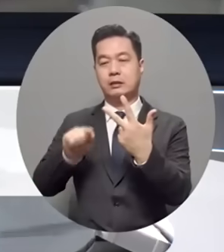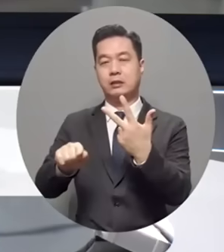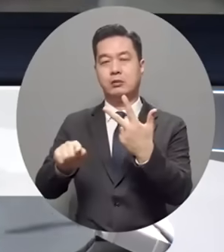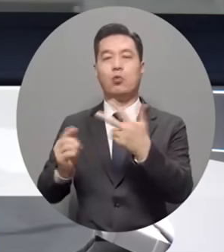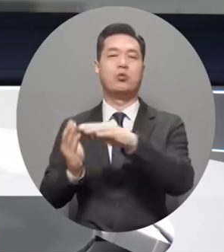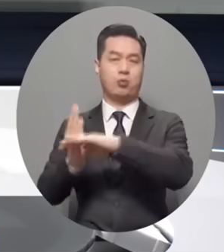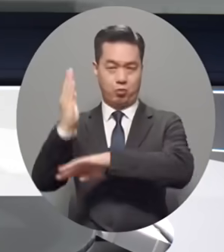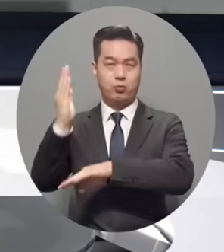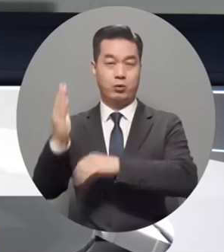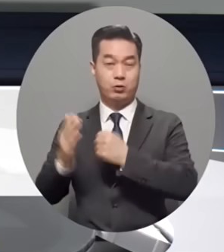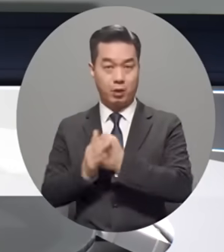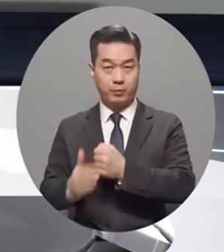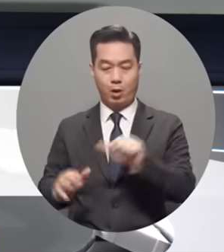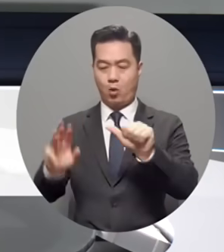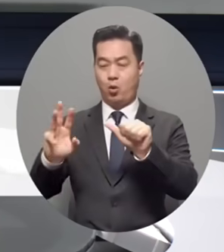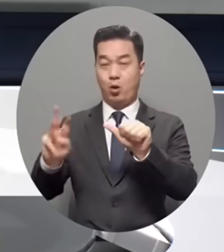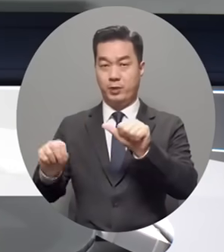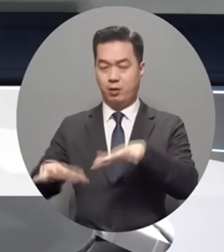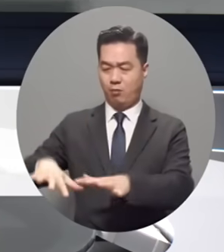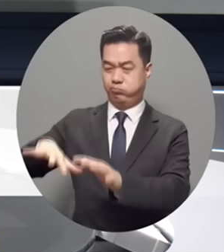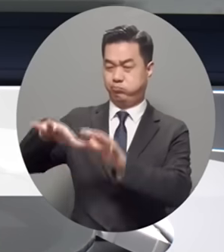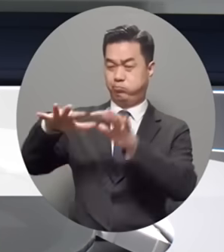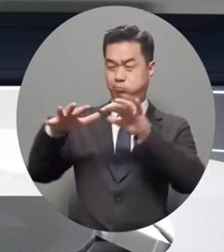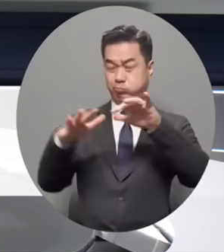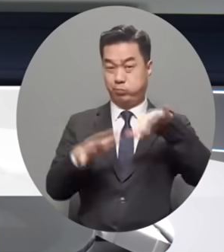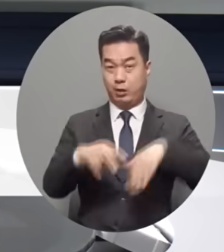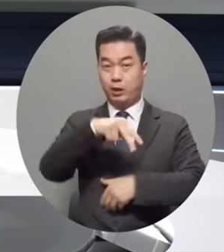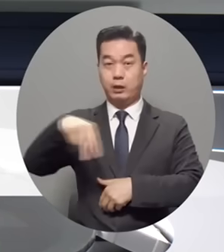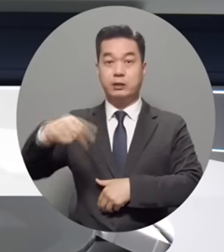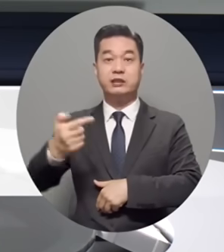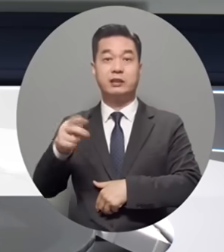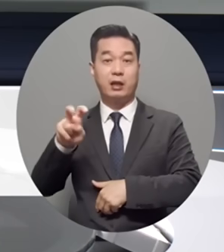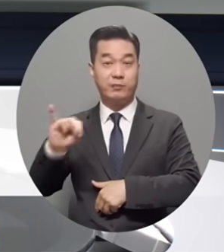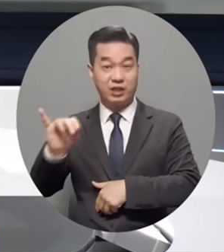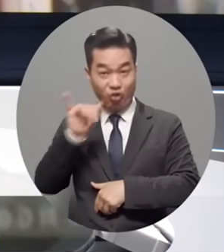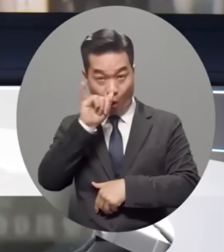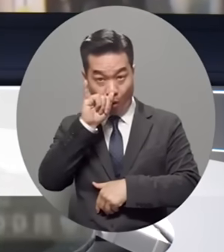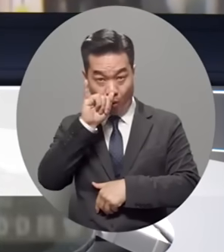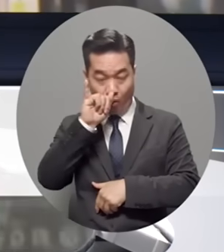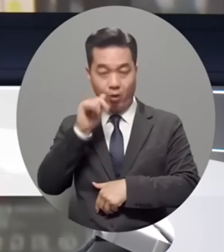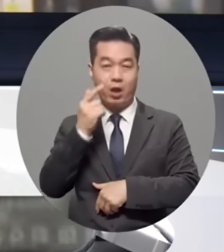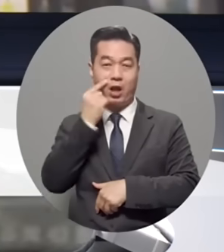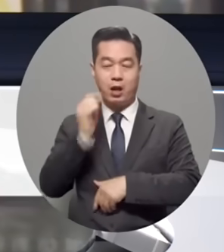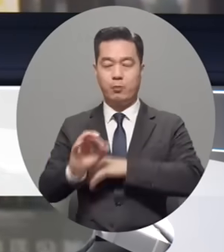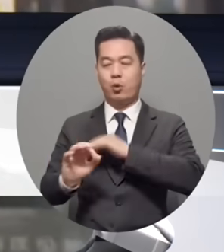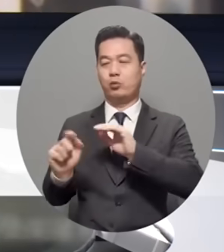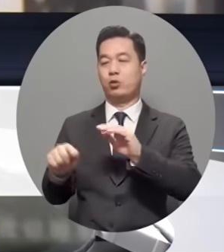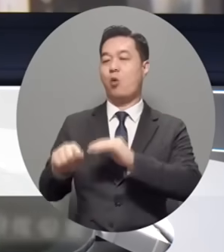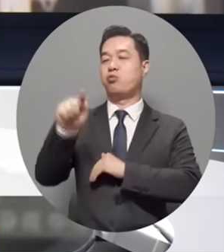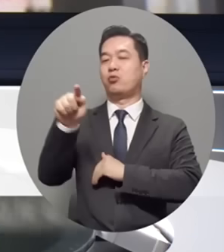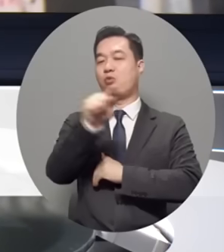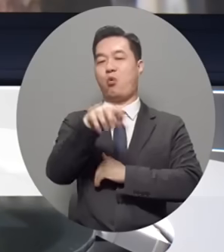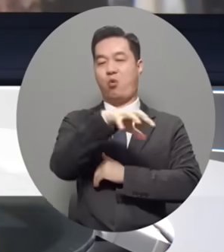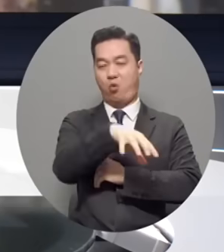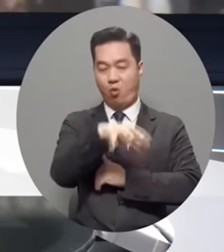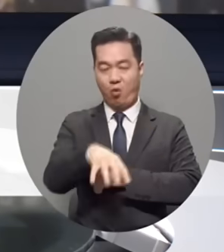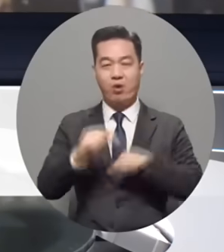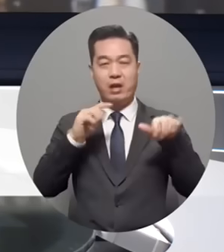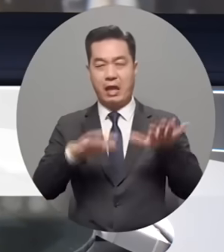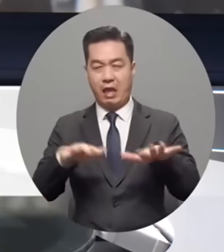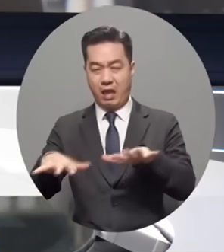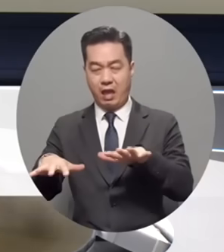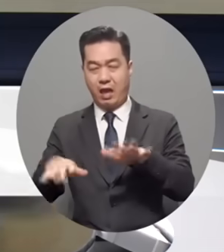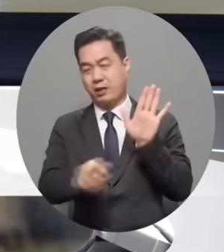높이 5m에 이르는 지진 해일, 쓰나미가 도달했고 일본 북서부 해안 전역에 지진 해일 경보가 발령돼 주민들이